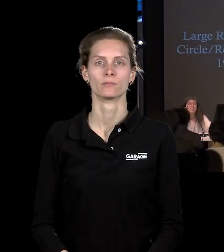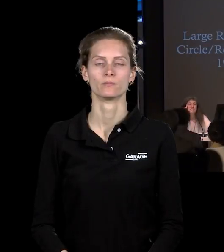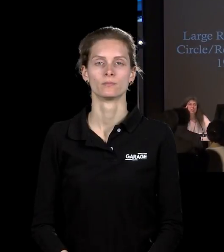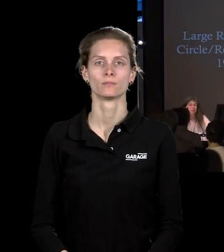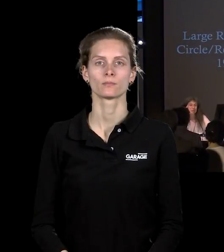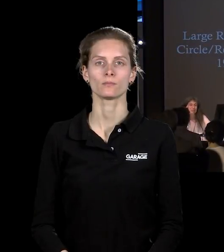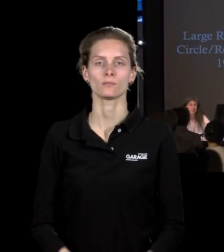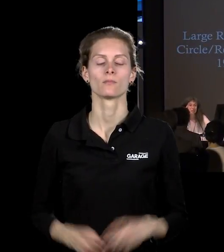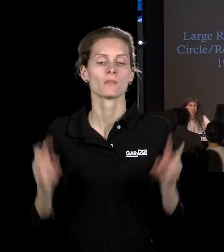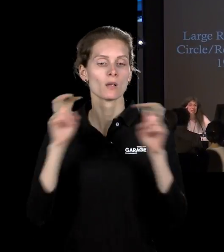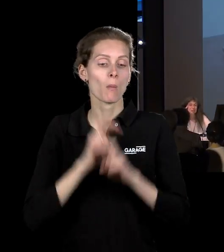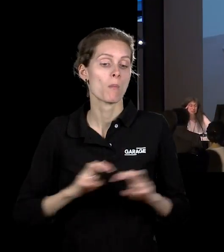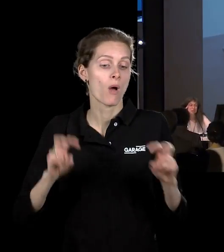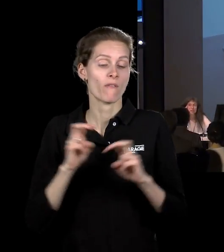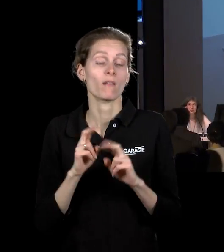Никак нельзя